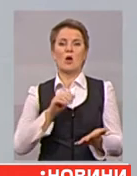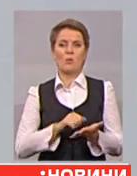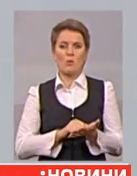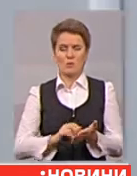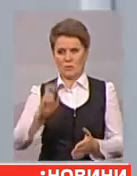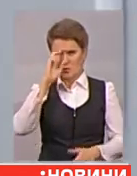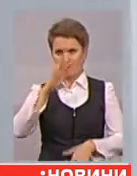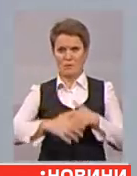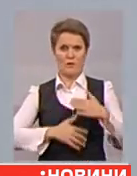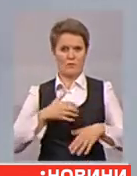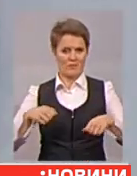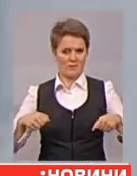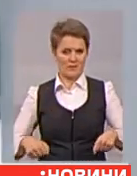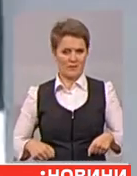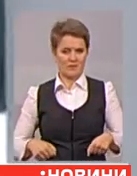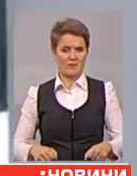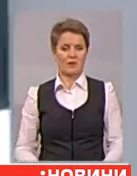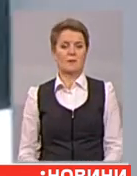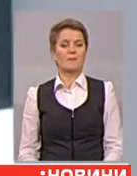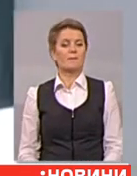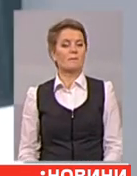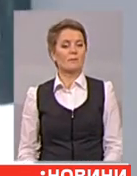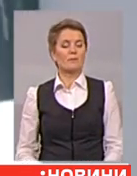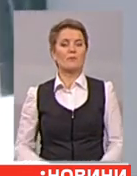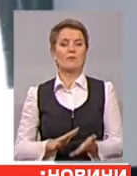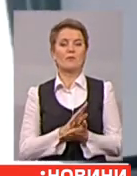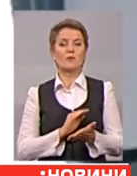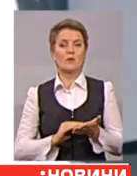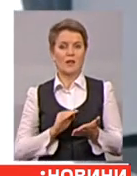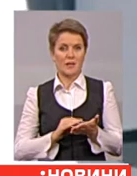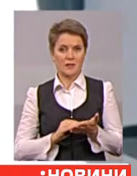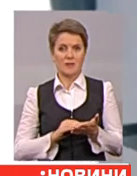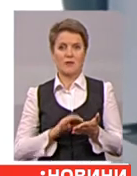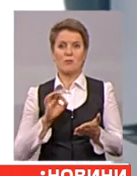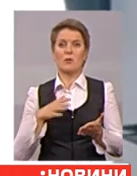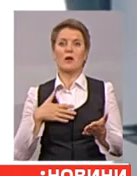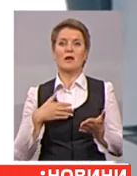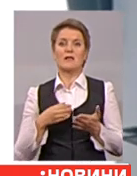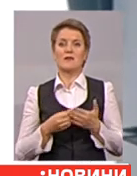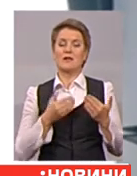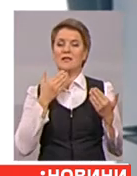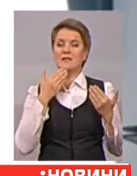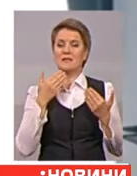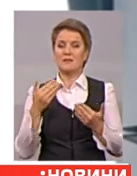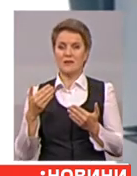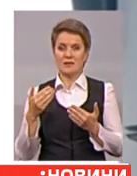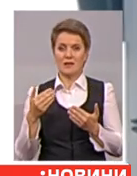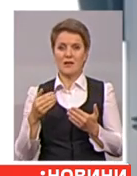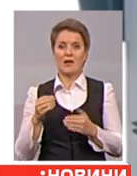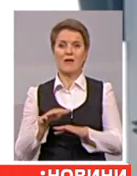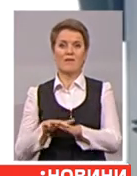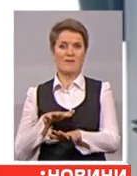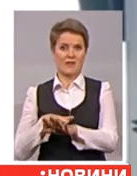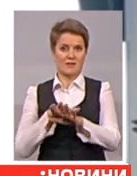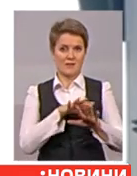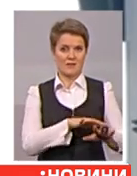державного перевороту. Відповідав на запитання журналіста про своє звернення до президента Російської Федерації з прохання використати Збройні Сили проти України